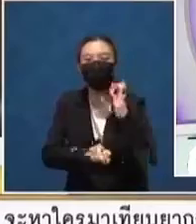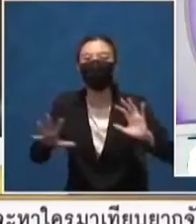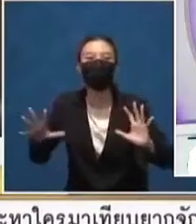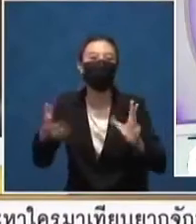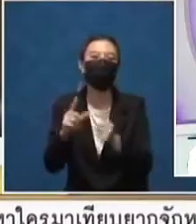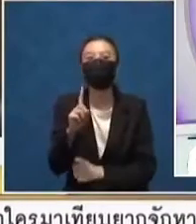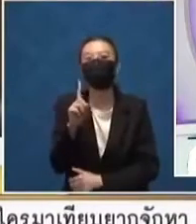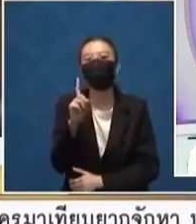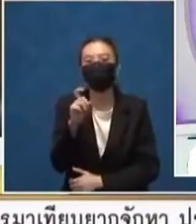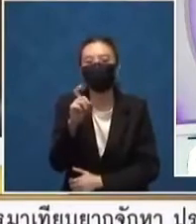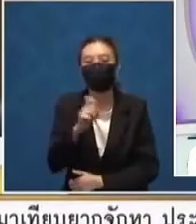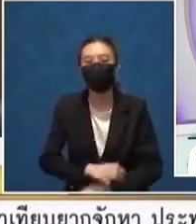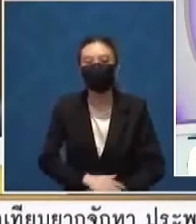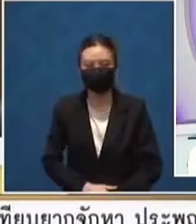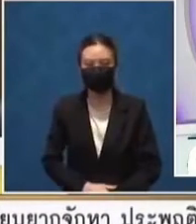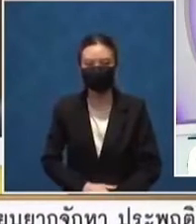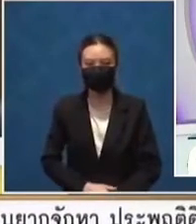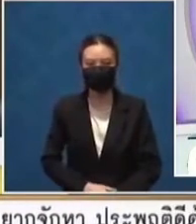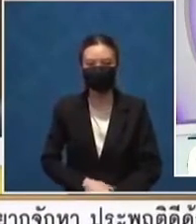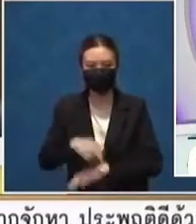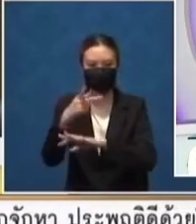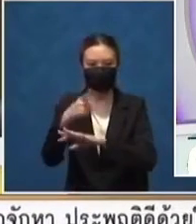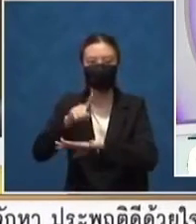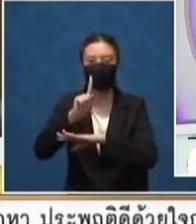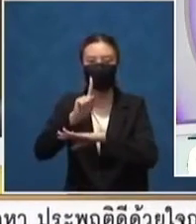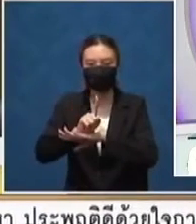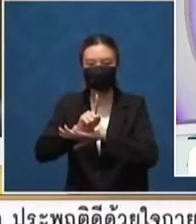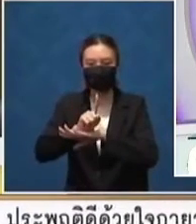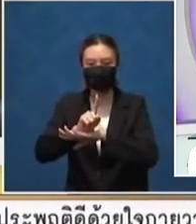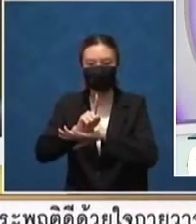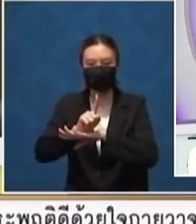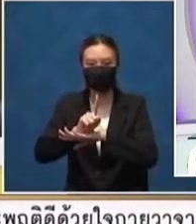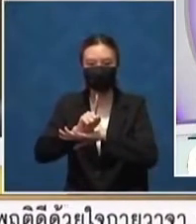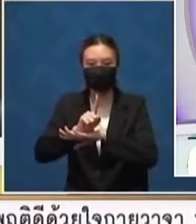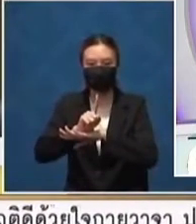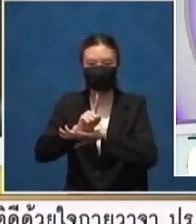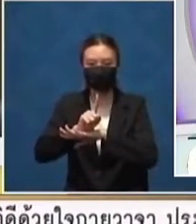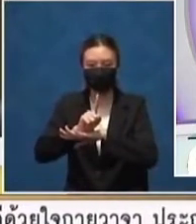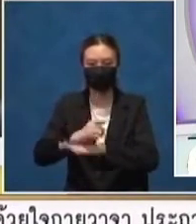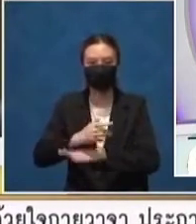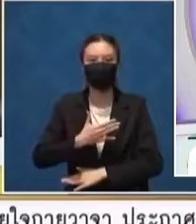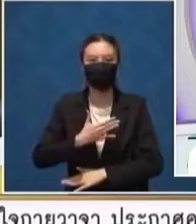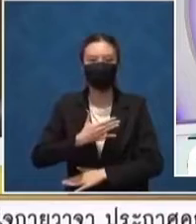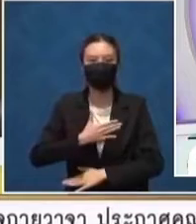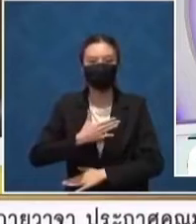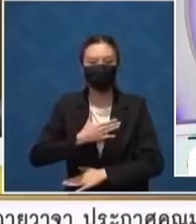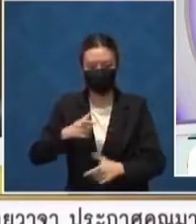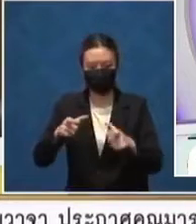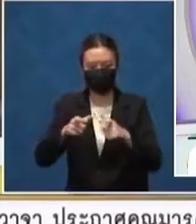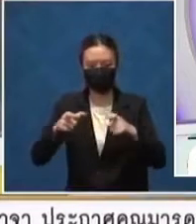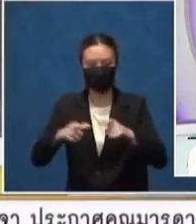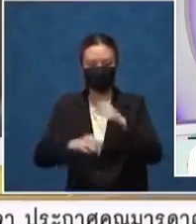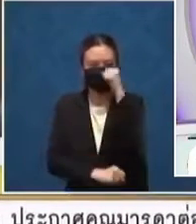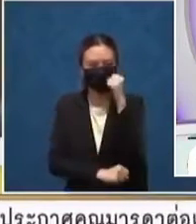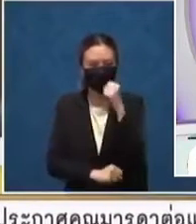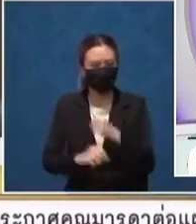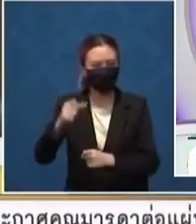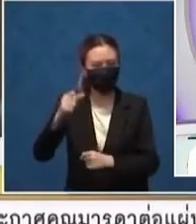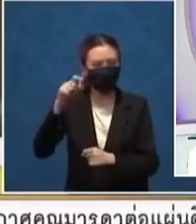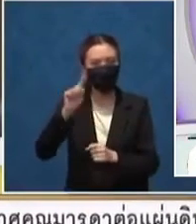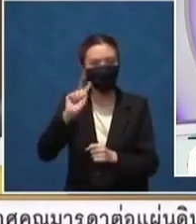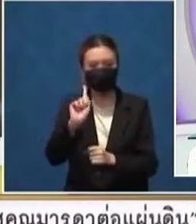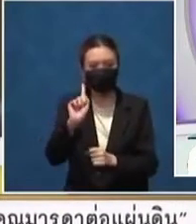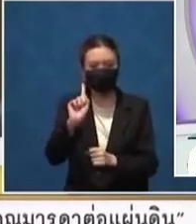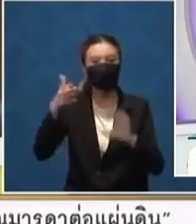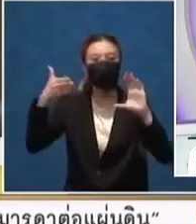ลจะเผาบัตรนี้ทิ้งหมดเลยนี่ถือว่าประชาชนได้ยินนโยบายแล้วนะคะสำหรับประชาชนที่ได้ประโยชน์จ